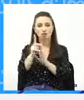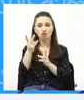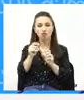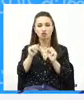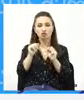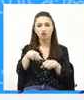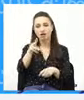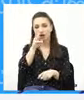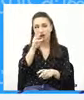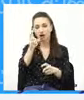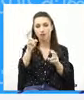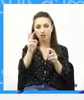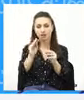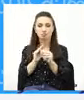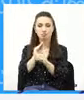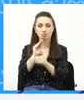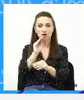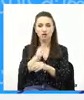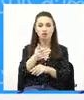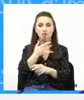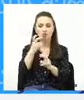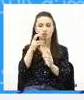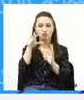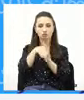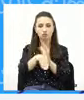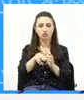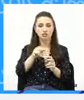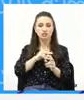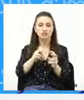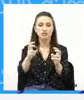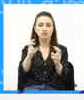შევძლოთ ხელფასების მატება მუნიციპალიტეტში შემავალ